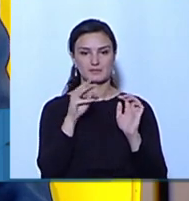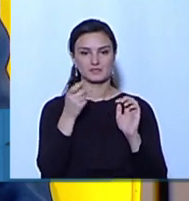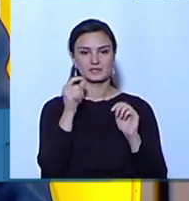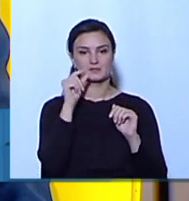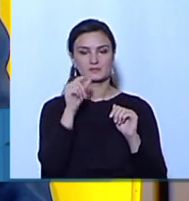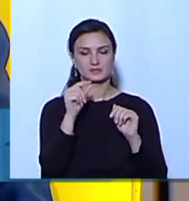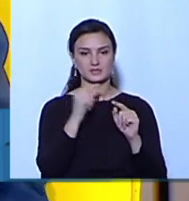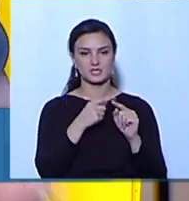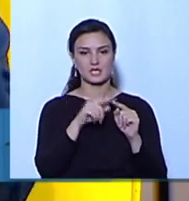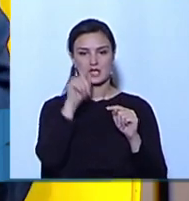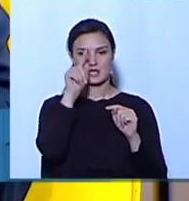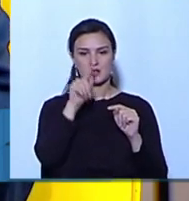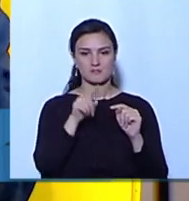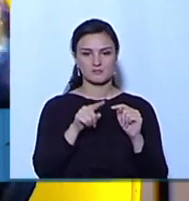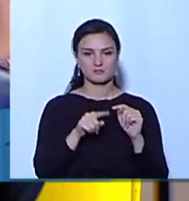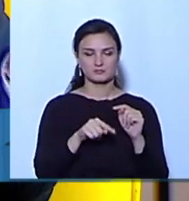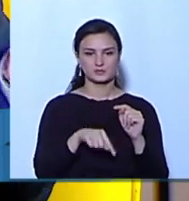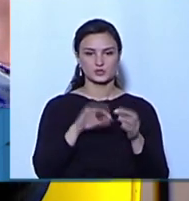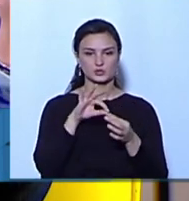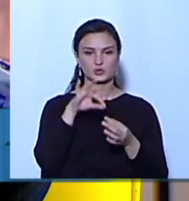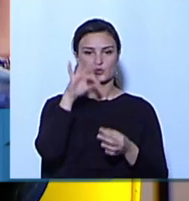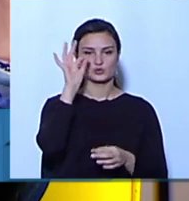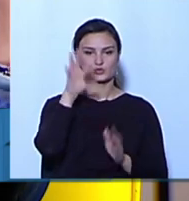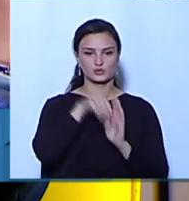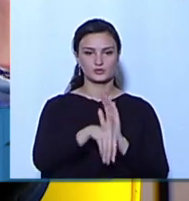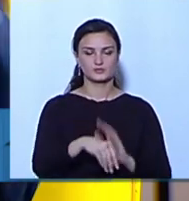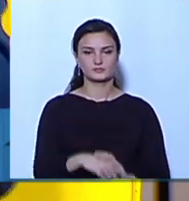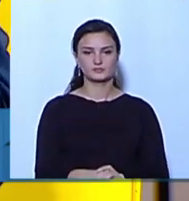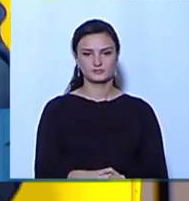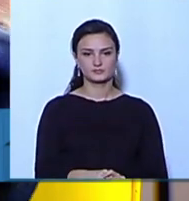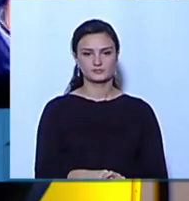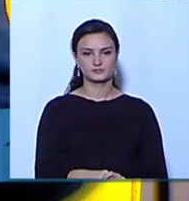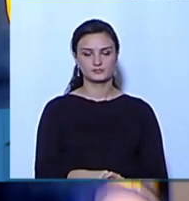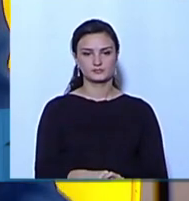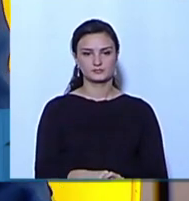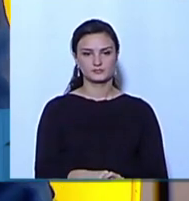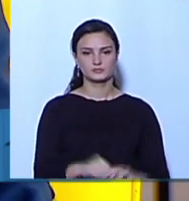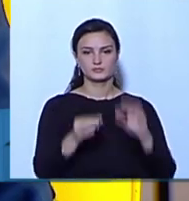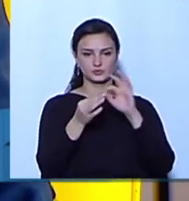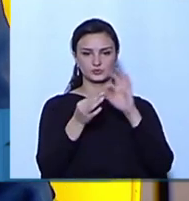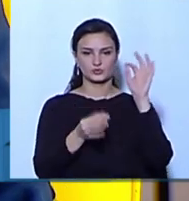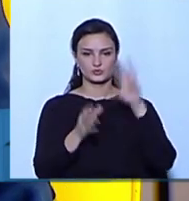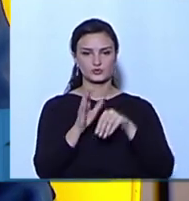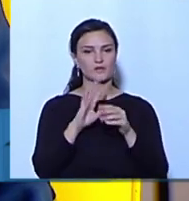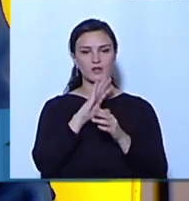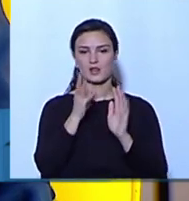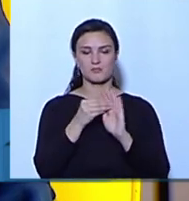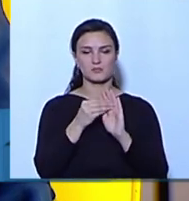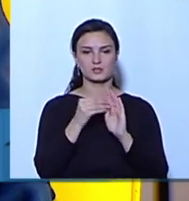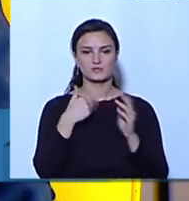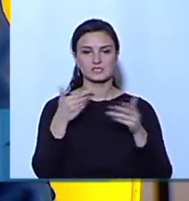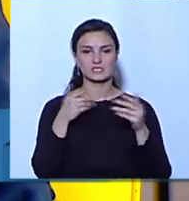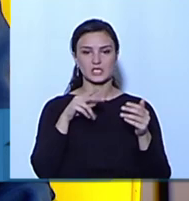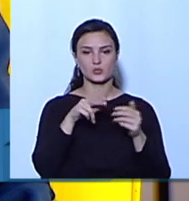აი ამ ასე ვთქვათ წვრილ ზოლში, მე ასე უხსნი ხოლმე, რომ ზოლია, გადის ყველა ის გზა, რომელიც ჩვენ